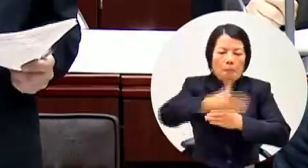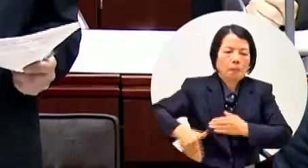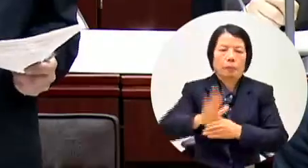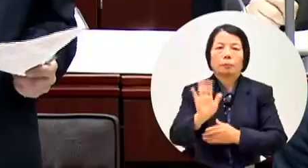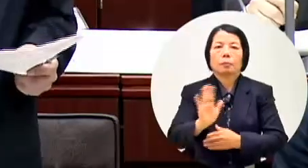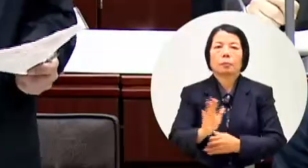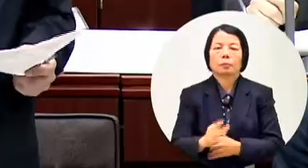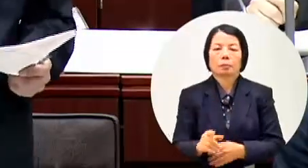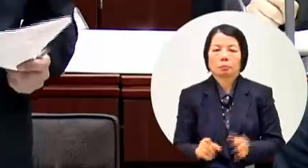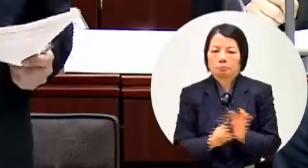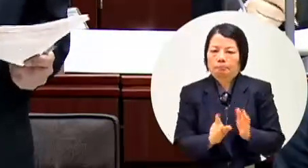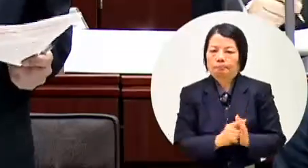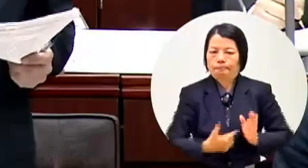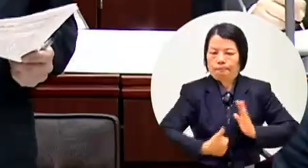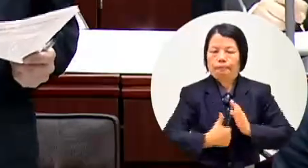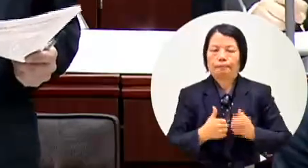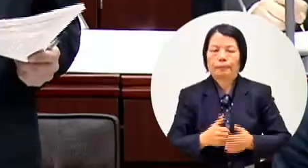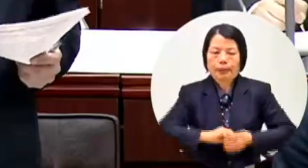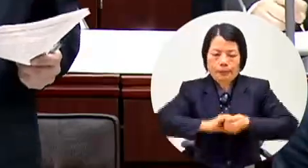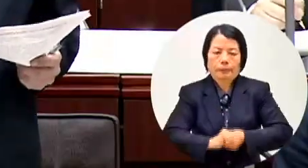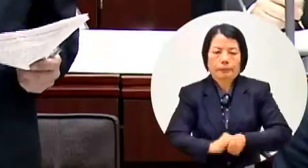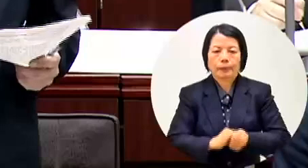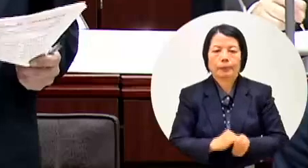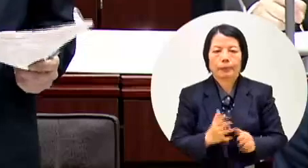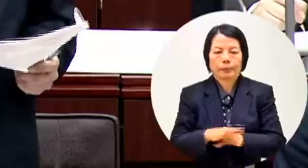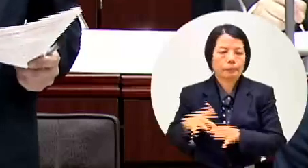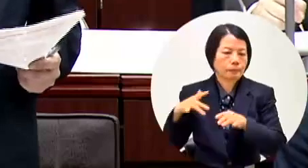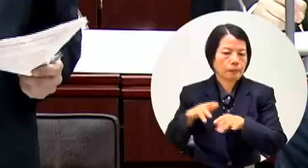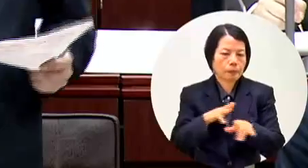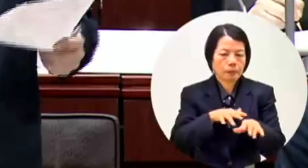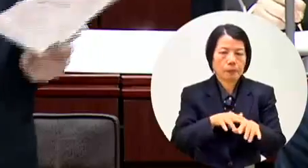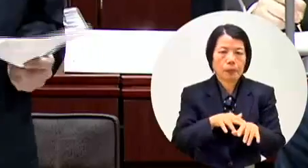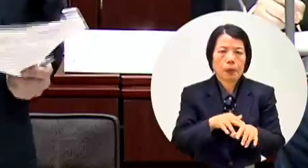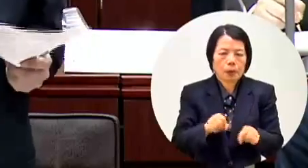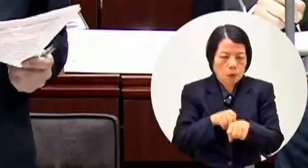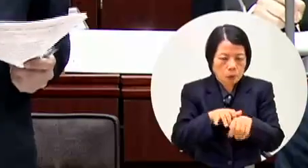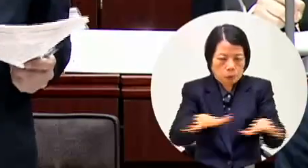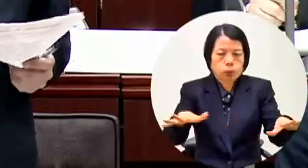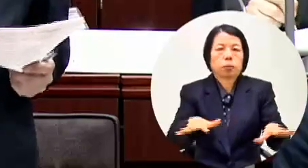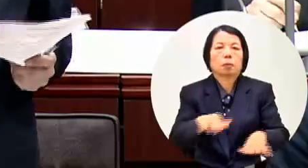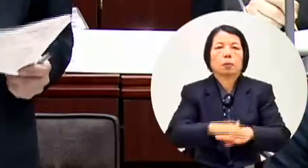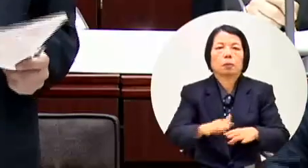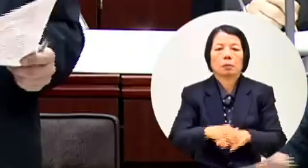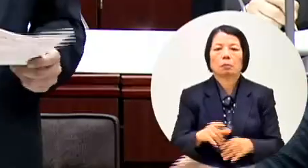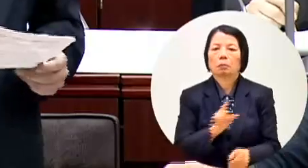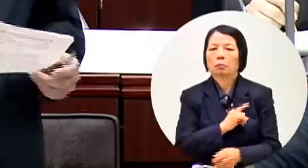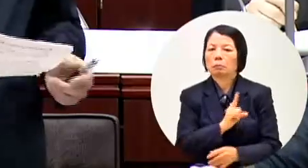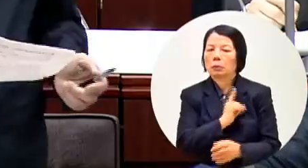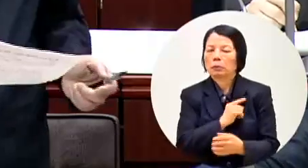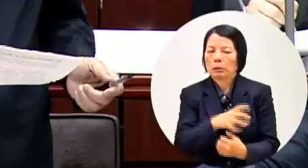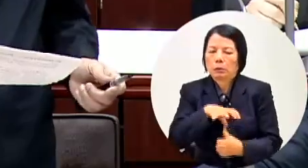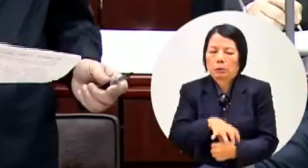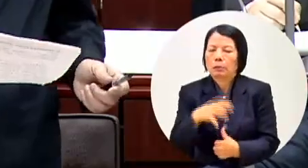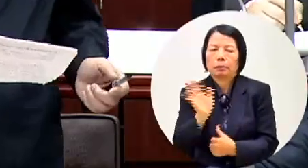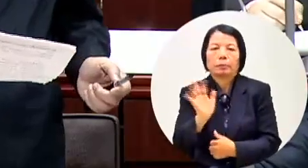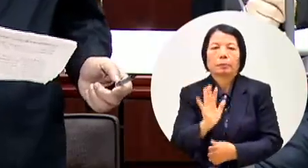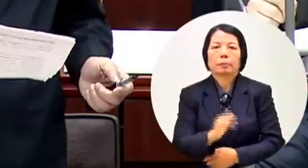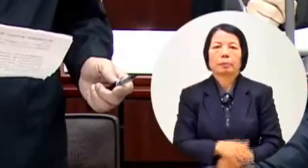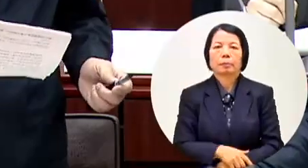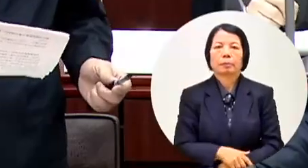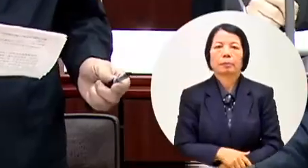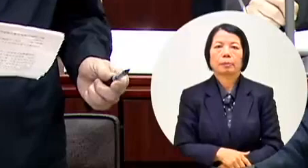冲刺，一定要大破大立往外冲，不然高雄的未来是自己设限的，这是不可以的。